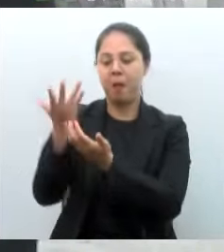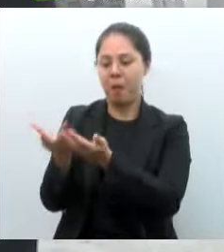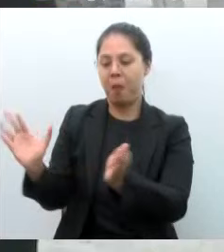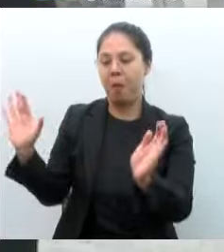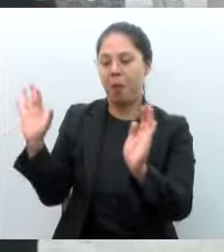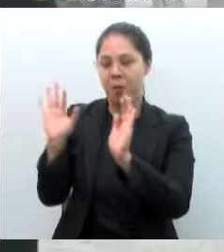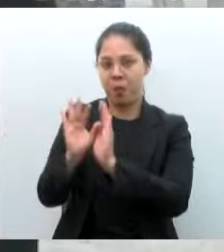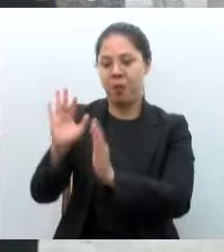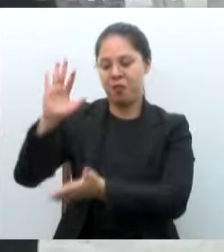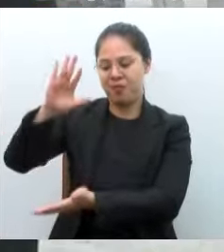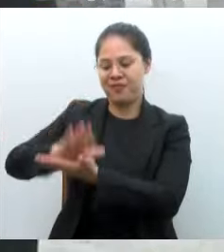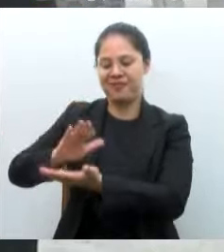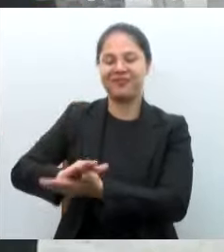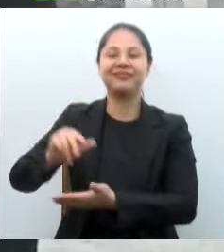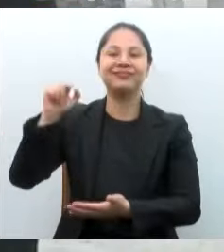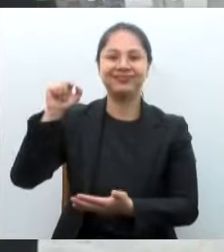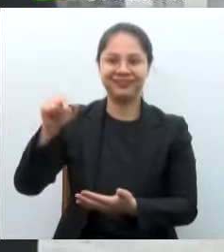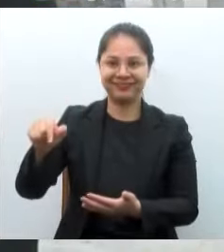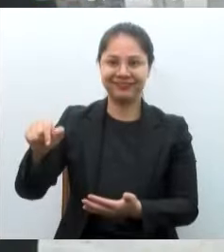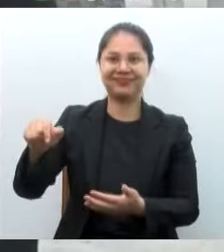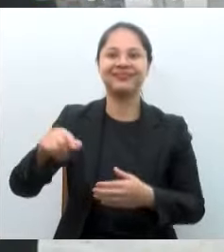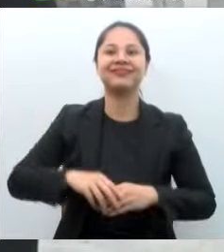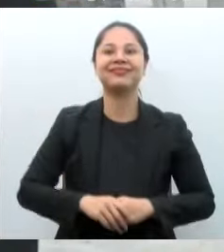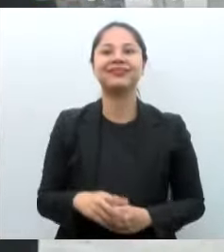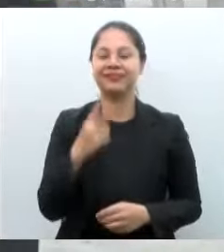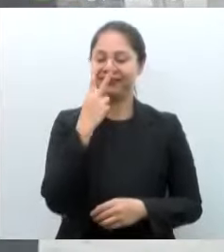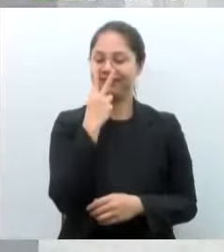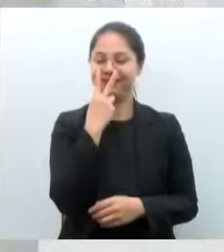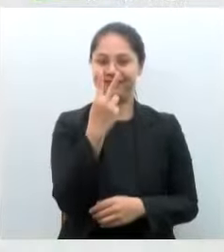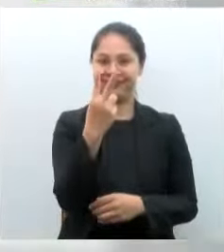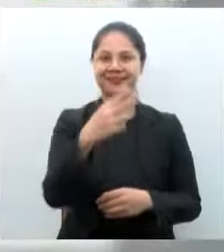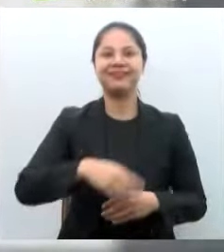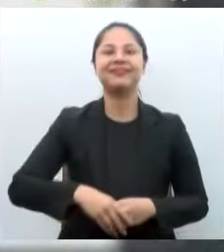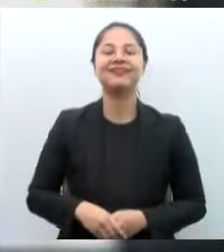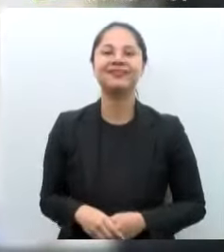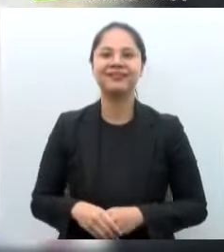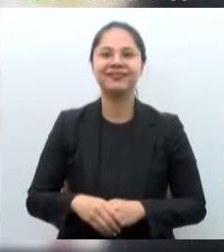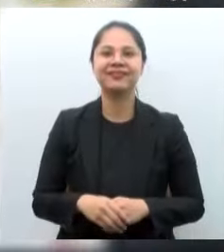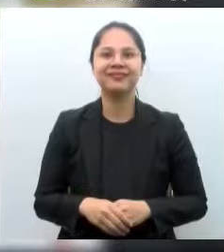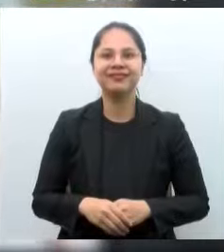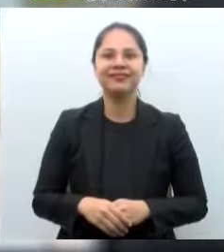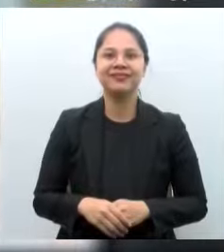งอยู่ที่โรงเรียนรุ่งเรืองวิทยาค่ะเชิญชมกันเลยค่ะ